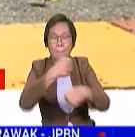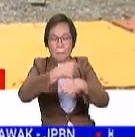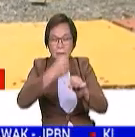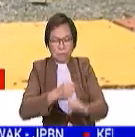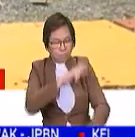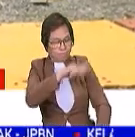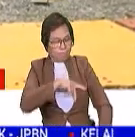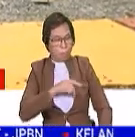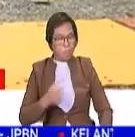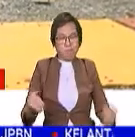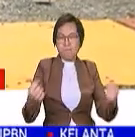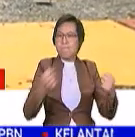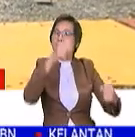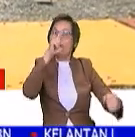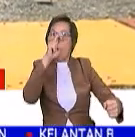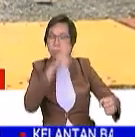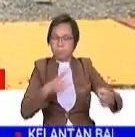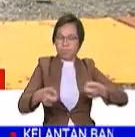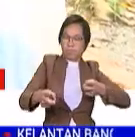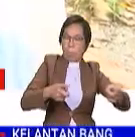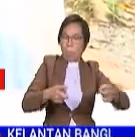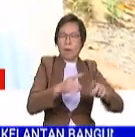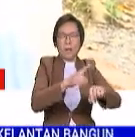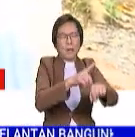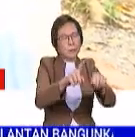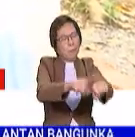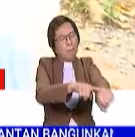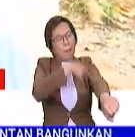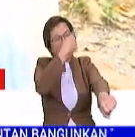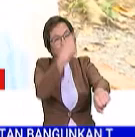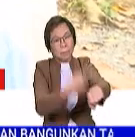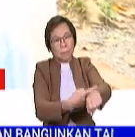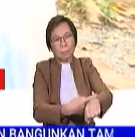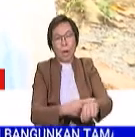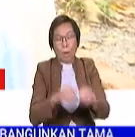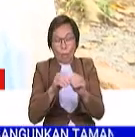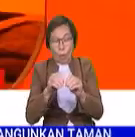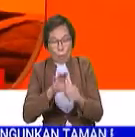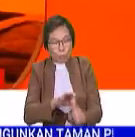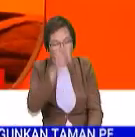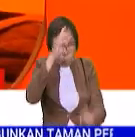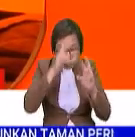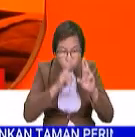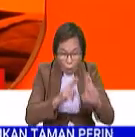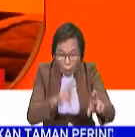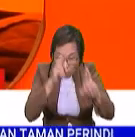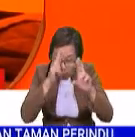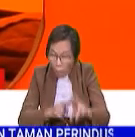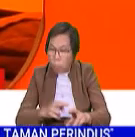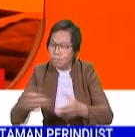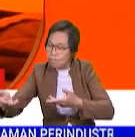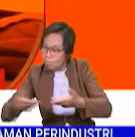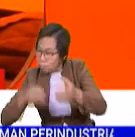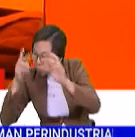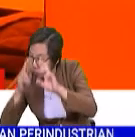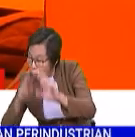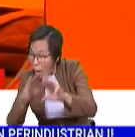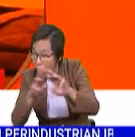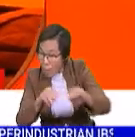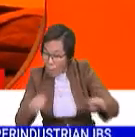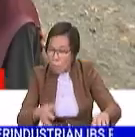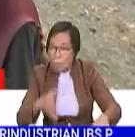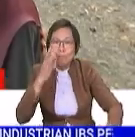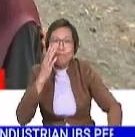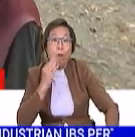personality yang lebih tegas dan berdisiplin sepanjang masa selain dapat meningkatkan semangat hormat menghormati antara satu sama lain telah